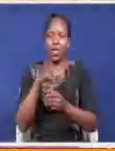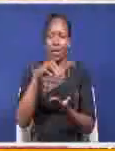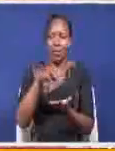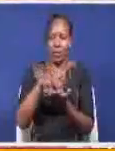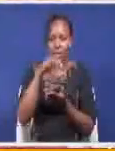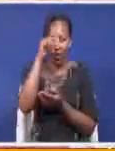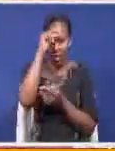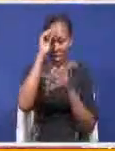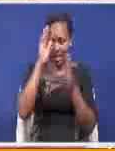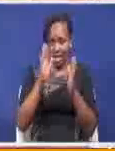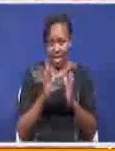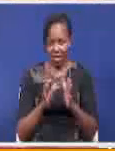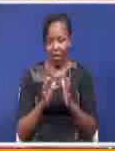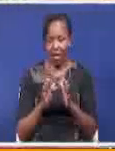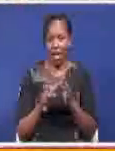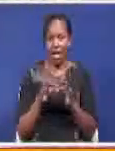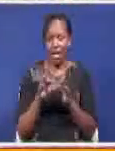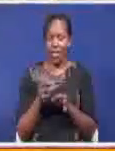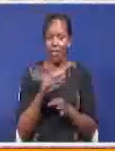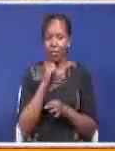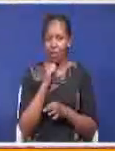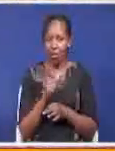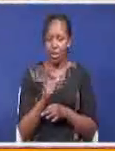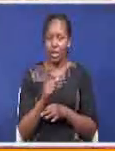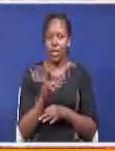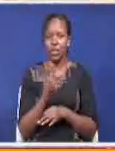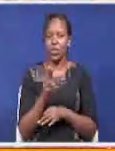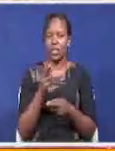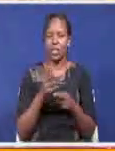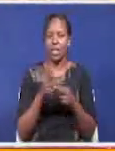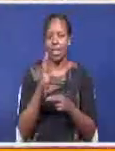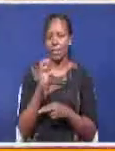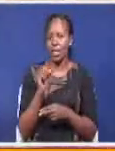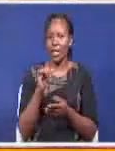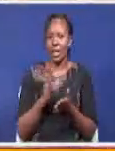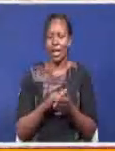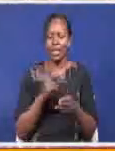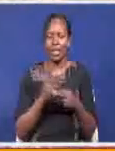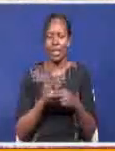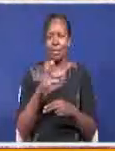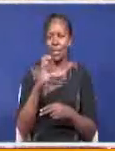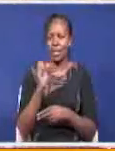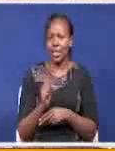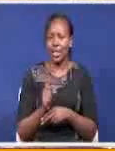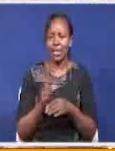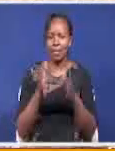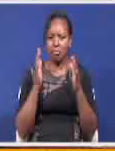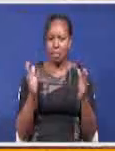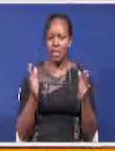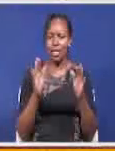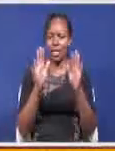ngavana Susan Gwa Mwindu. Otadiete wa amba kweta Kithurwa Kindiki. Iyo njina ni kubwa sana na niyamana. Iyache kutumua